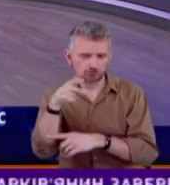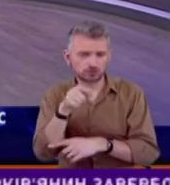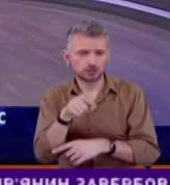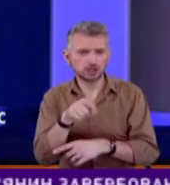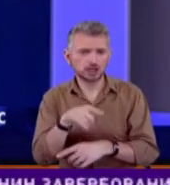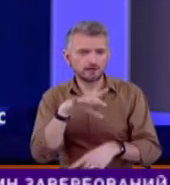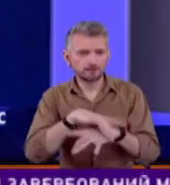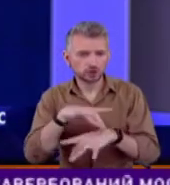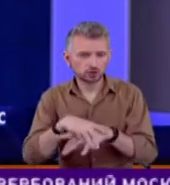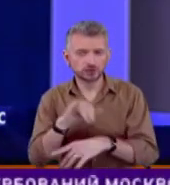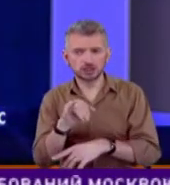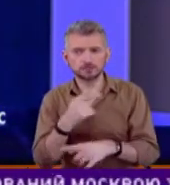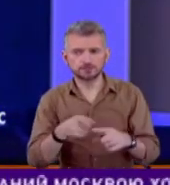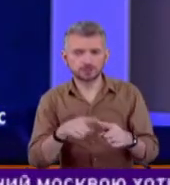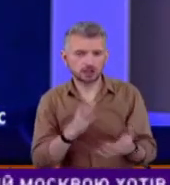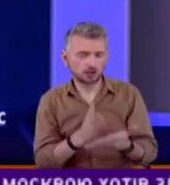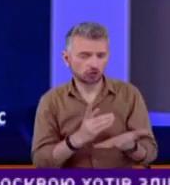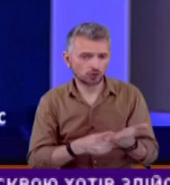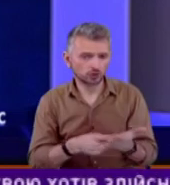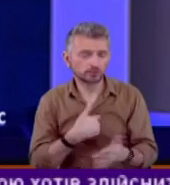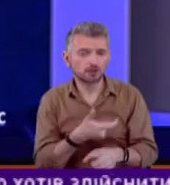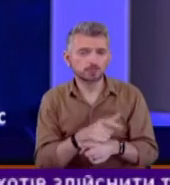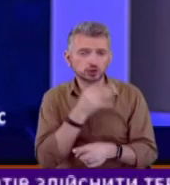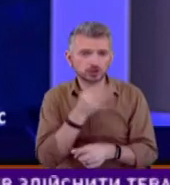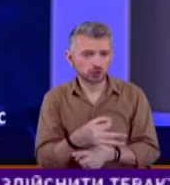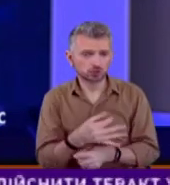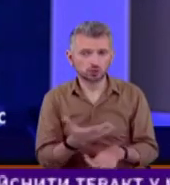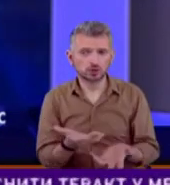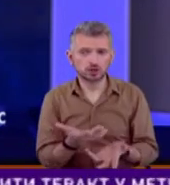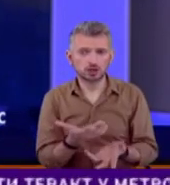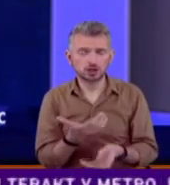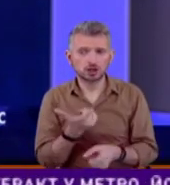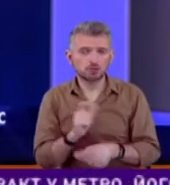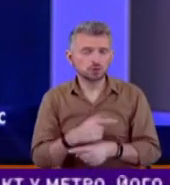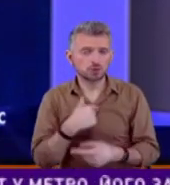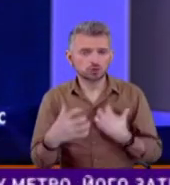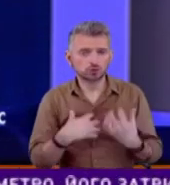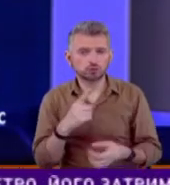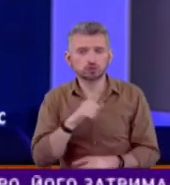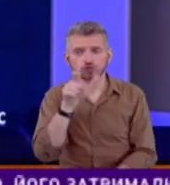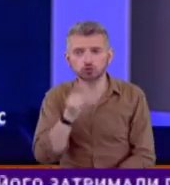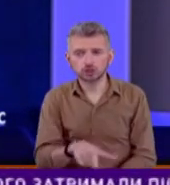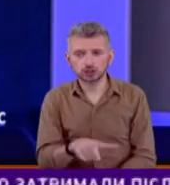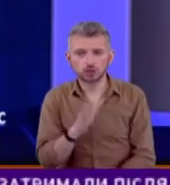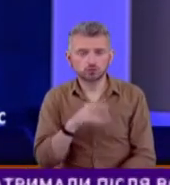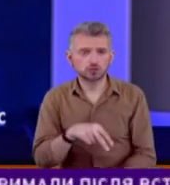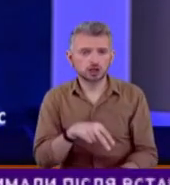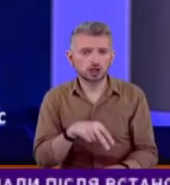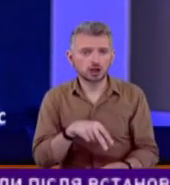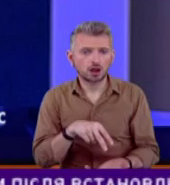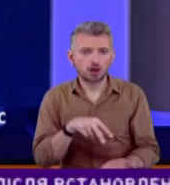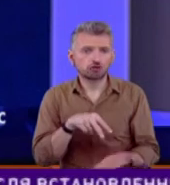зафіксувати. Фіксують це, і це є доказовим. Я вам більше скажу, гаразд. Ну, більш мене турбує те, що людина стояти на ногах не